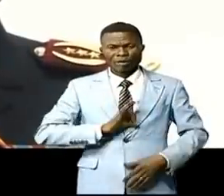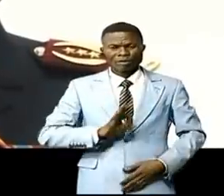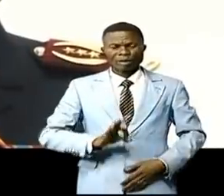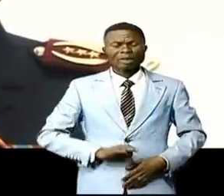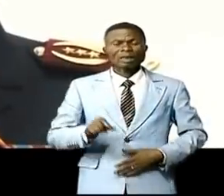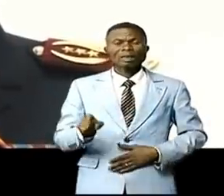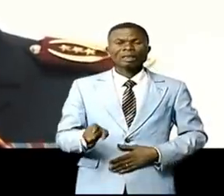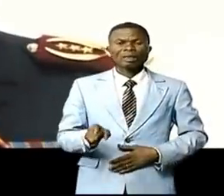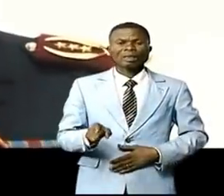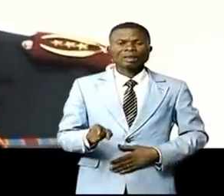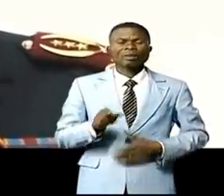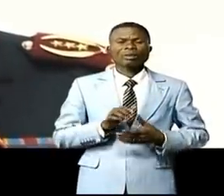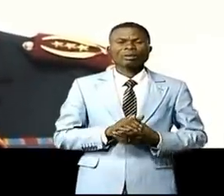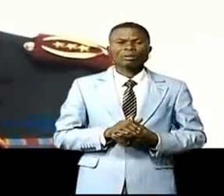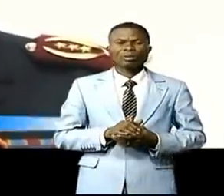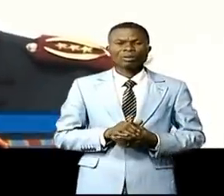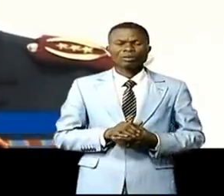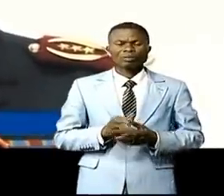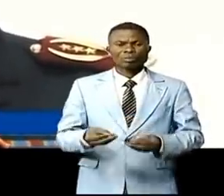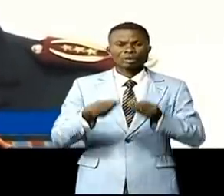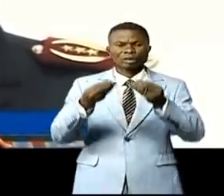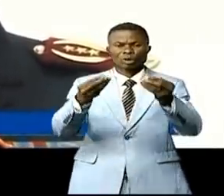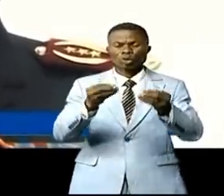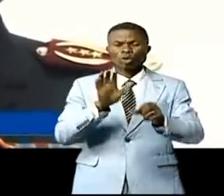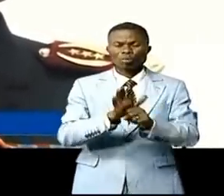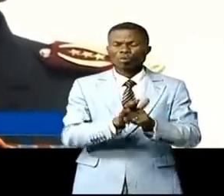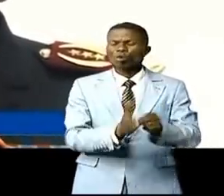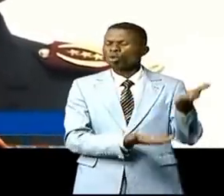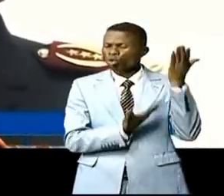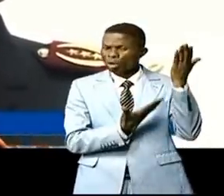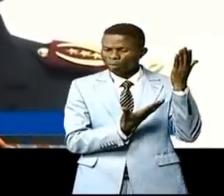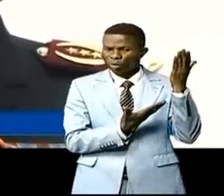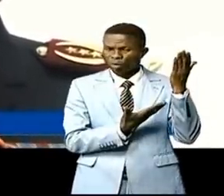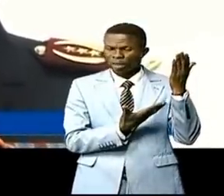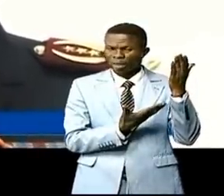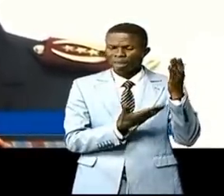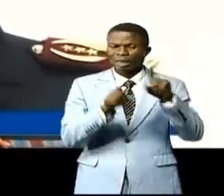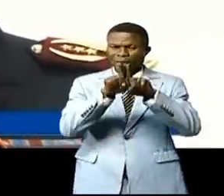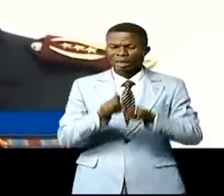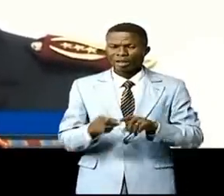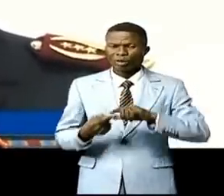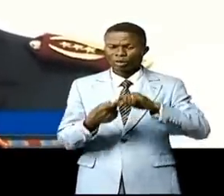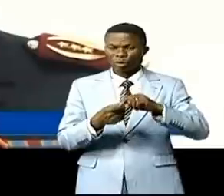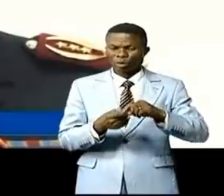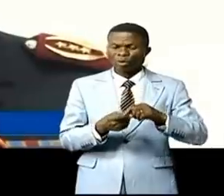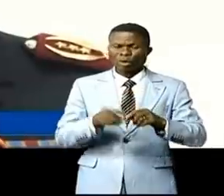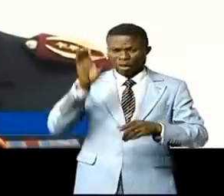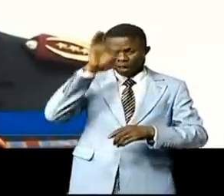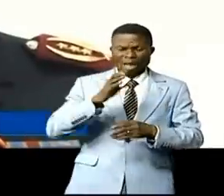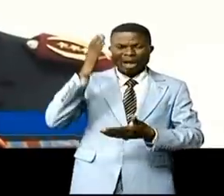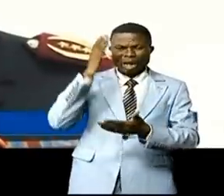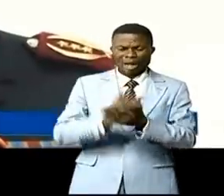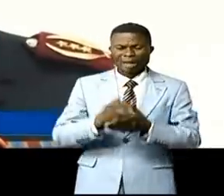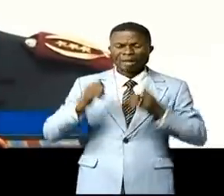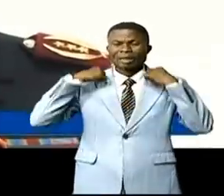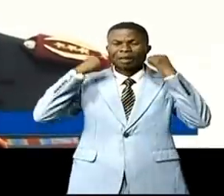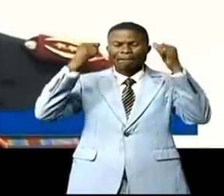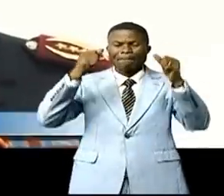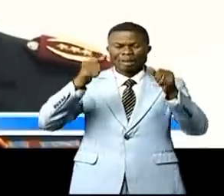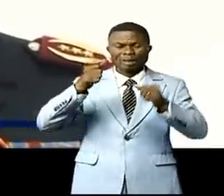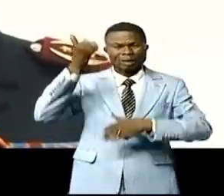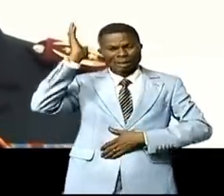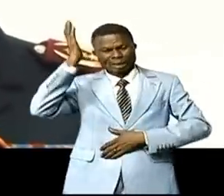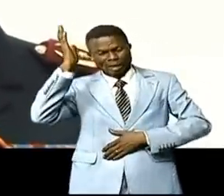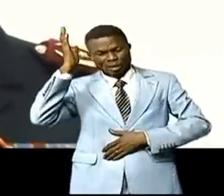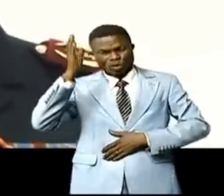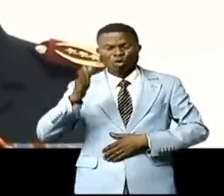Tshisekedi Tshilombo, accorde une importance particulière à la lutte contre la criminalité